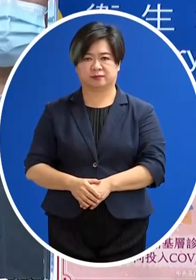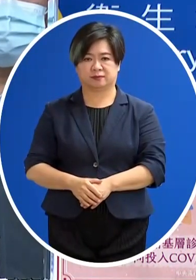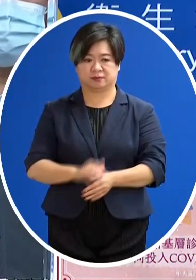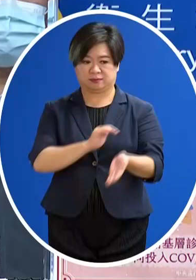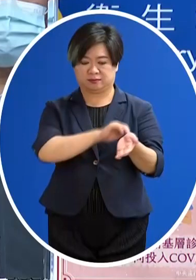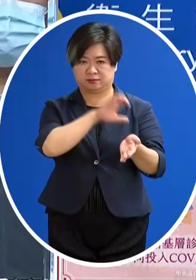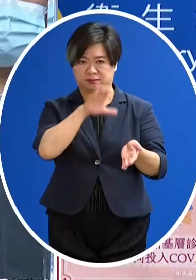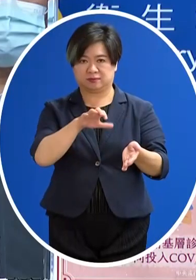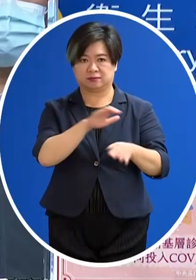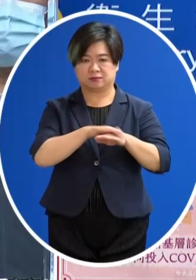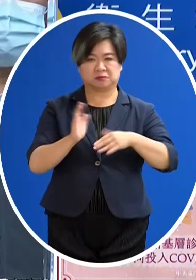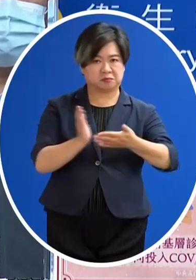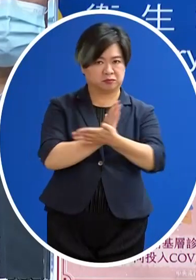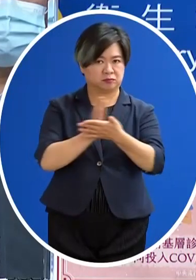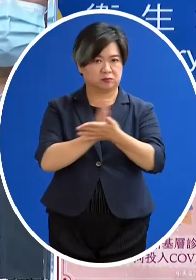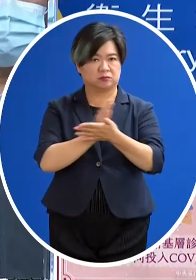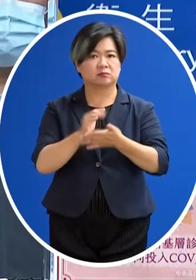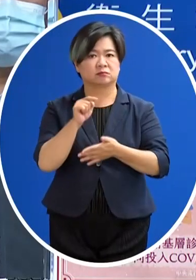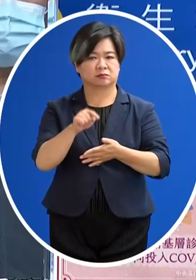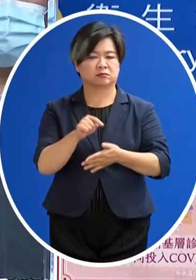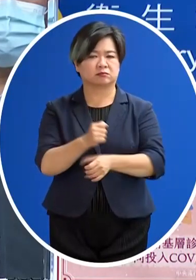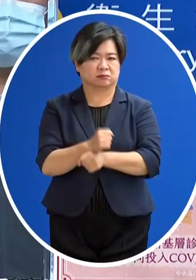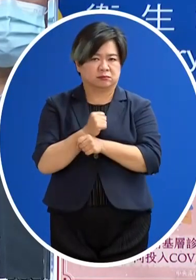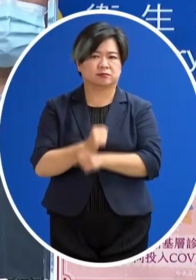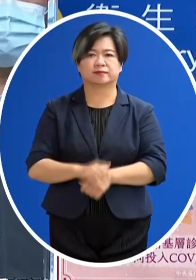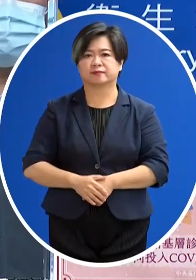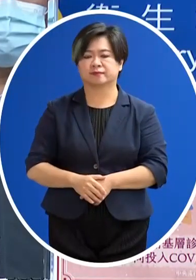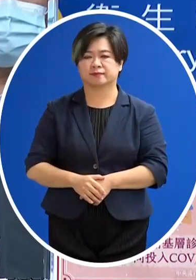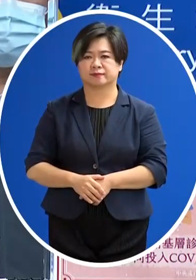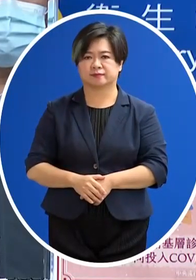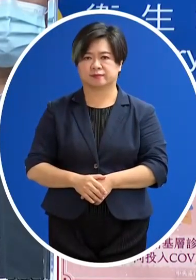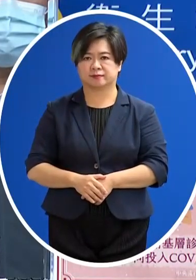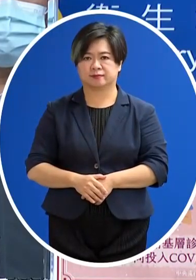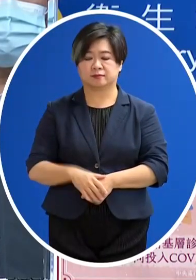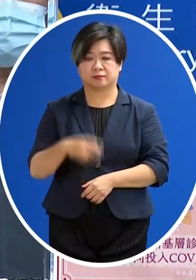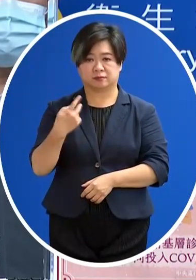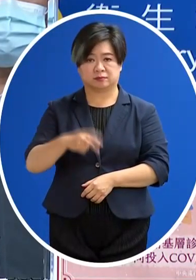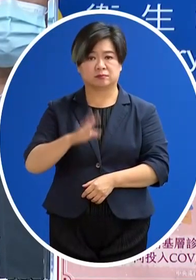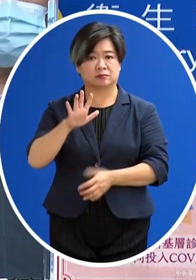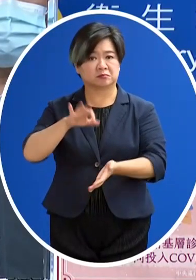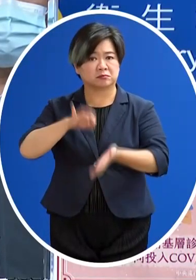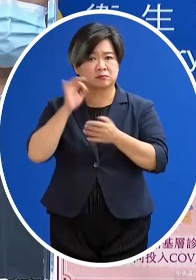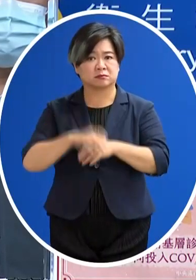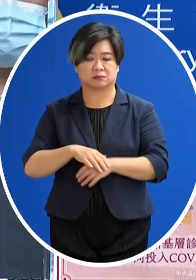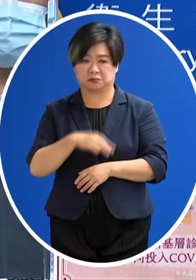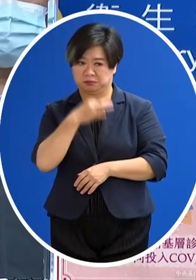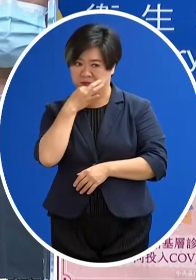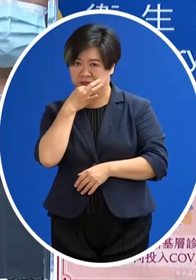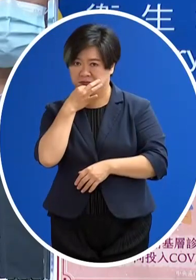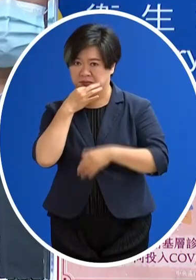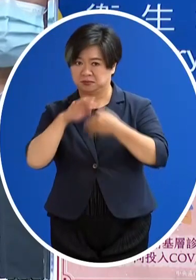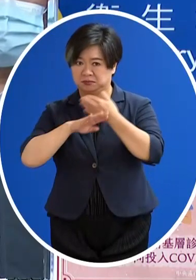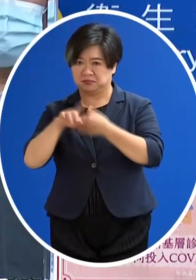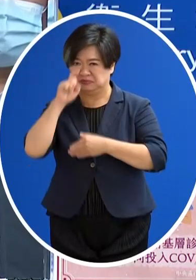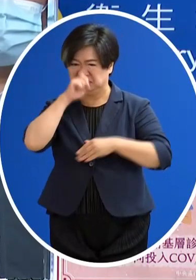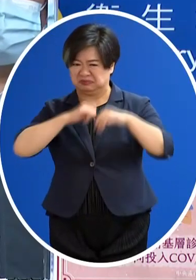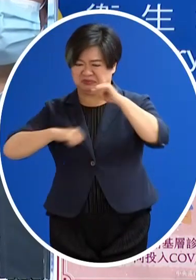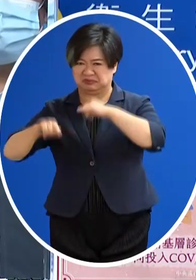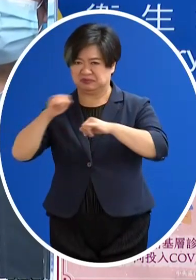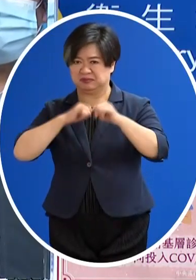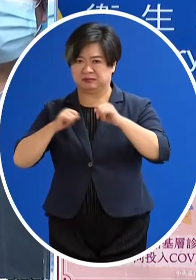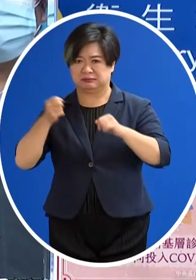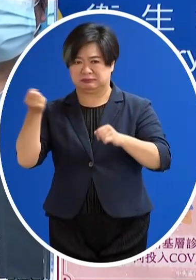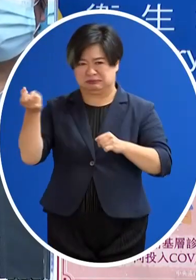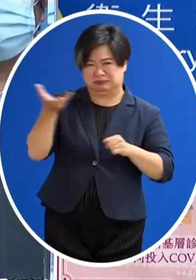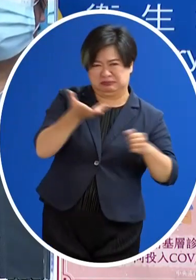位其实也是会注意到这样的一个问题哈。那此外，当然也有人提到，他会不会有其他的细菌，会